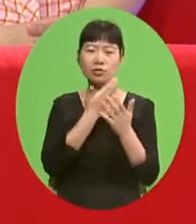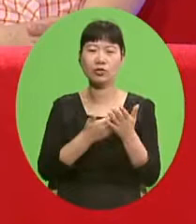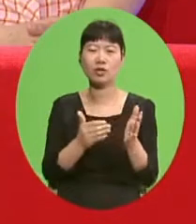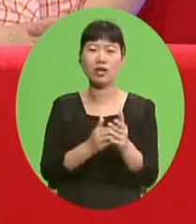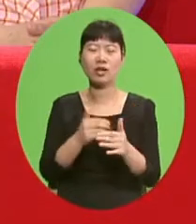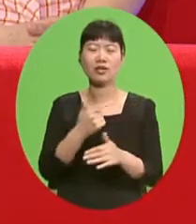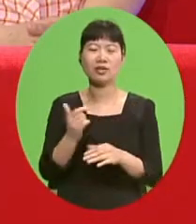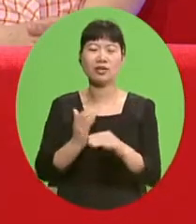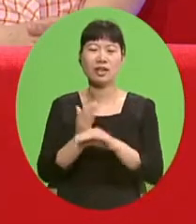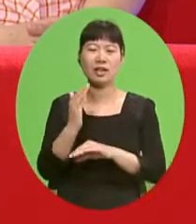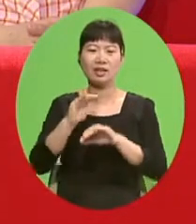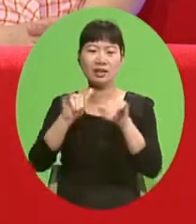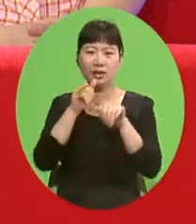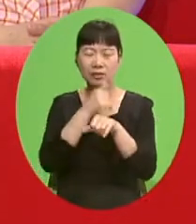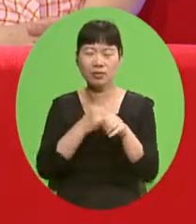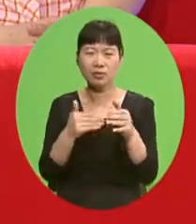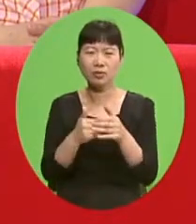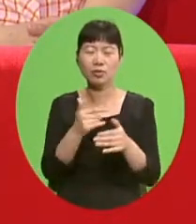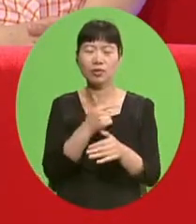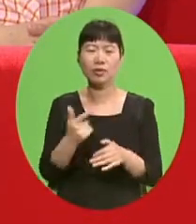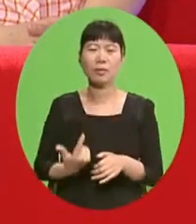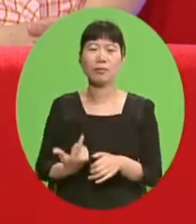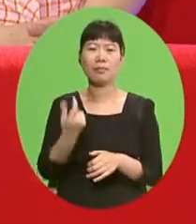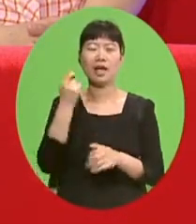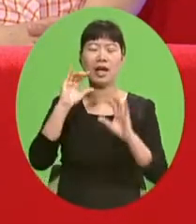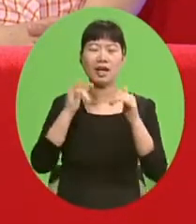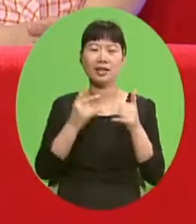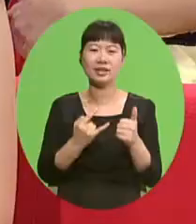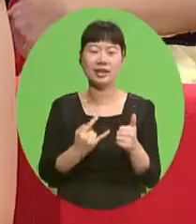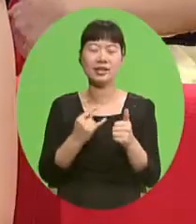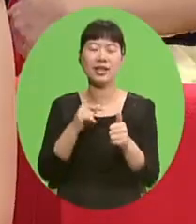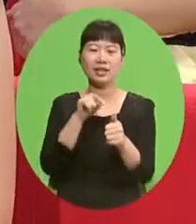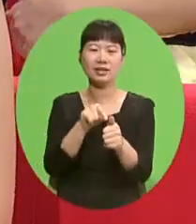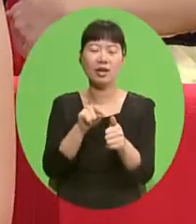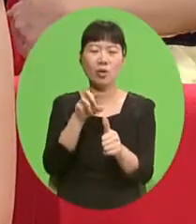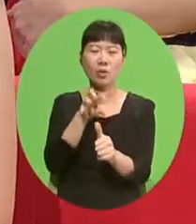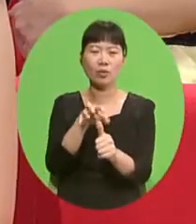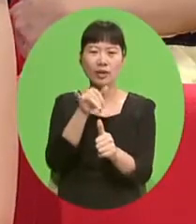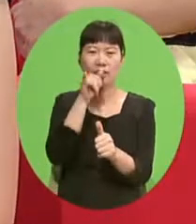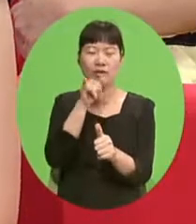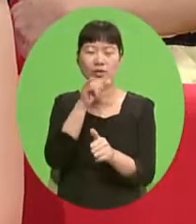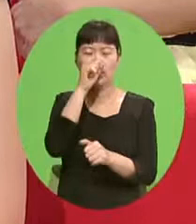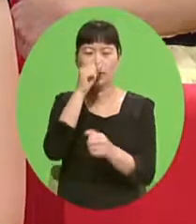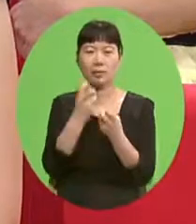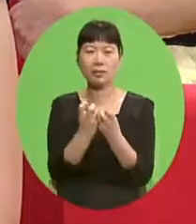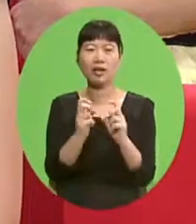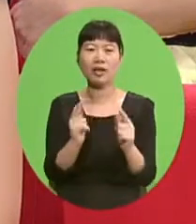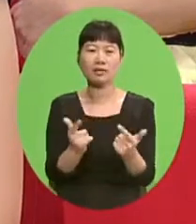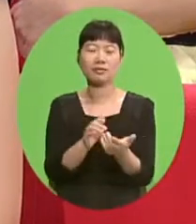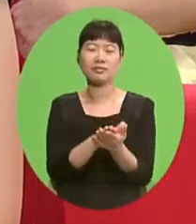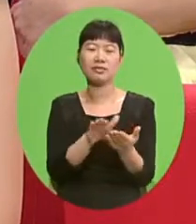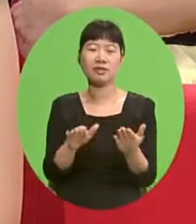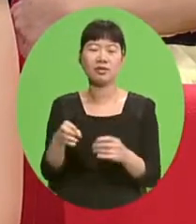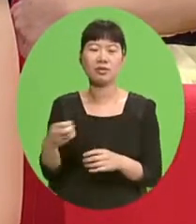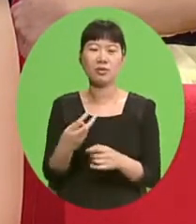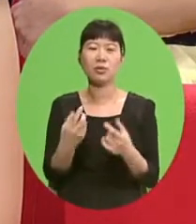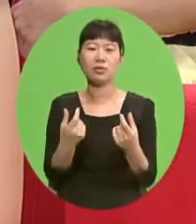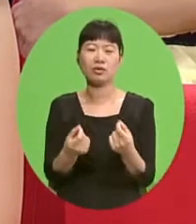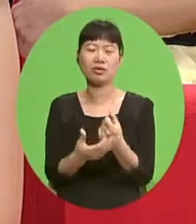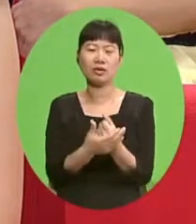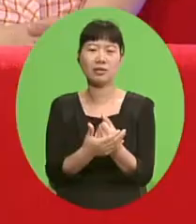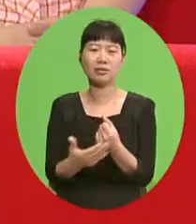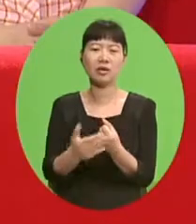너무 과잉 개입이라든가 너무 즉각적으로 아이한테 지적하거나 혼을 내는 건 좋은 방법은 아니에요. 네. 또 그렇다고